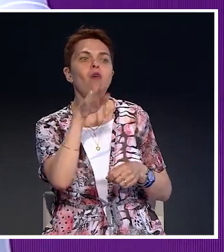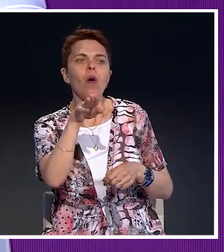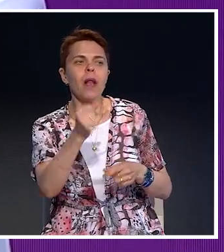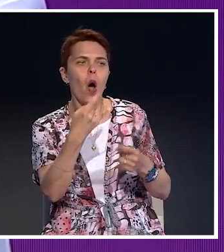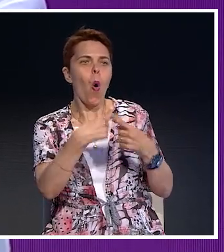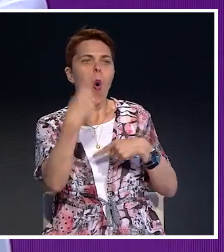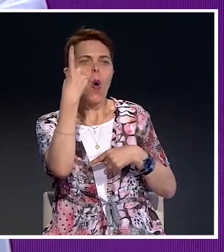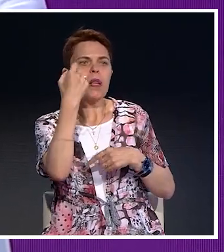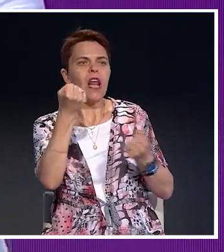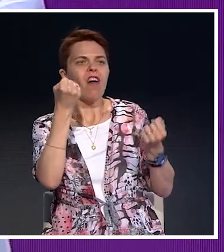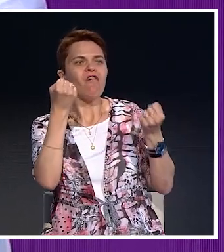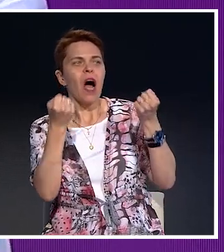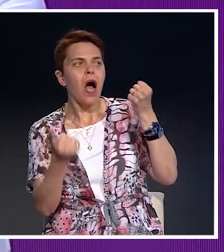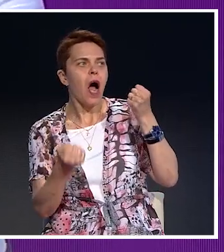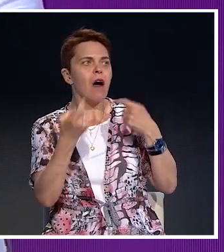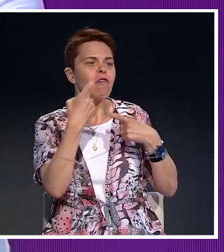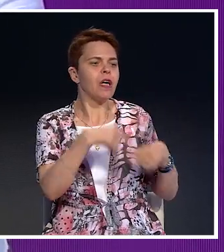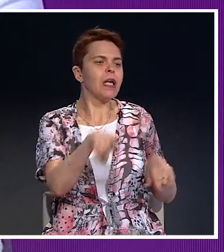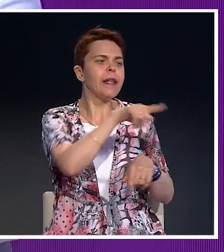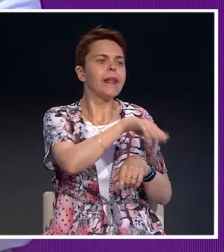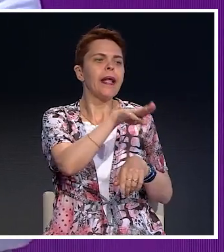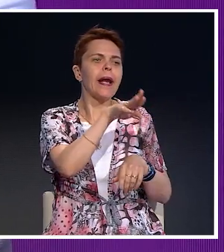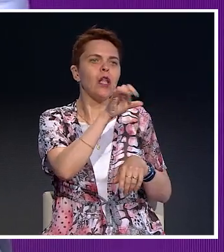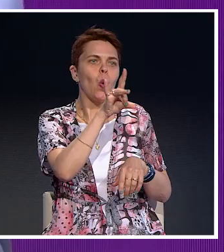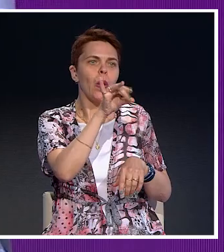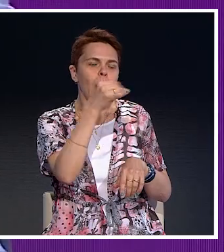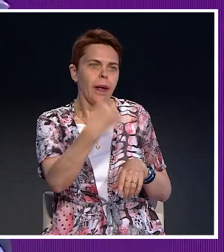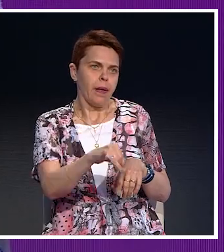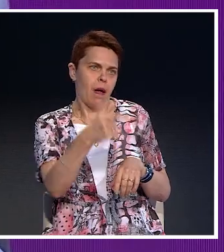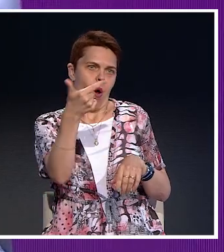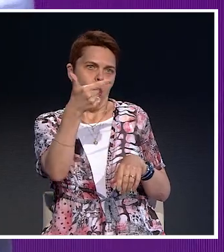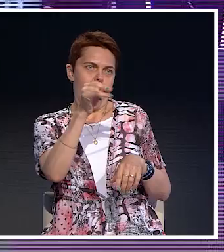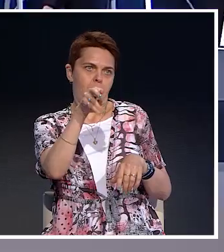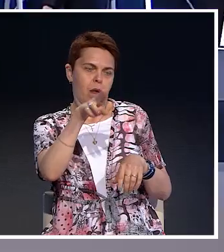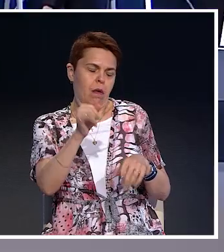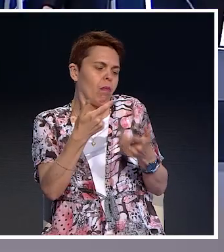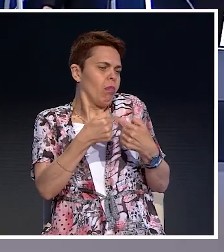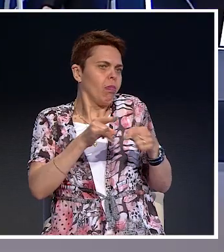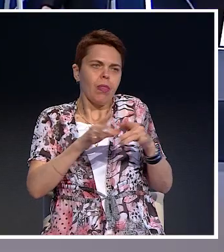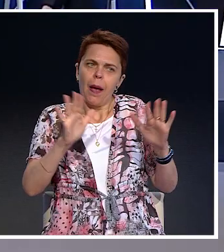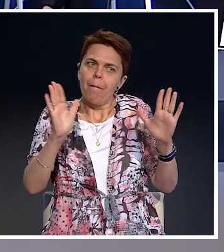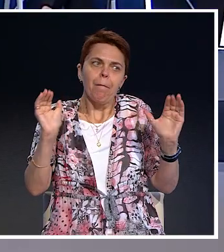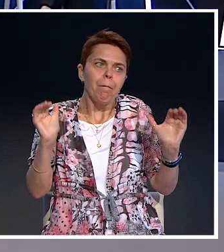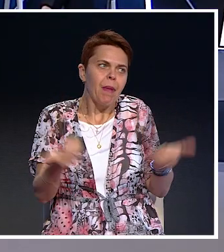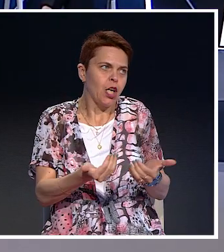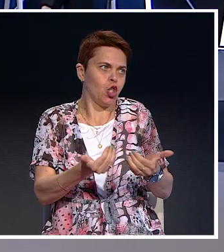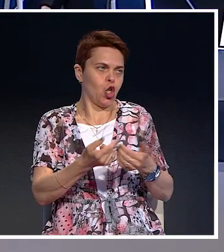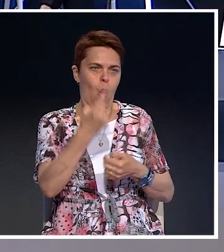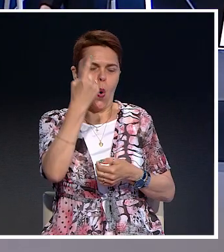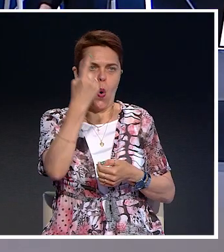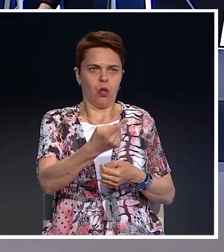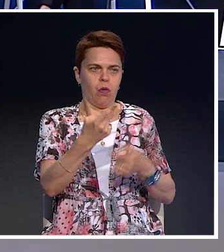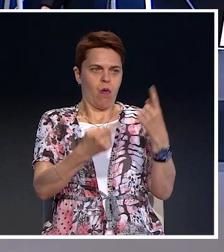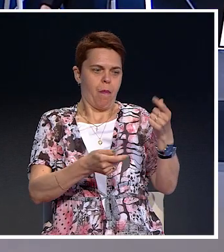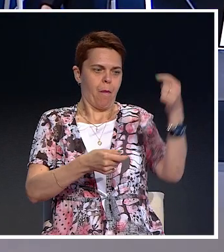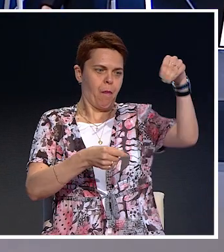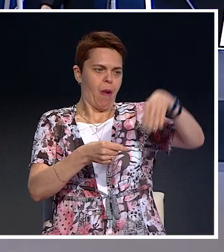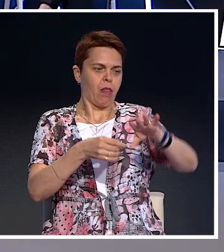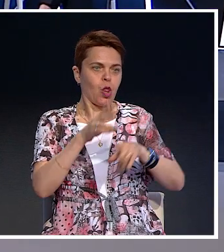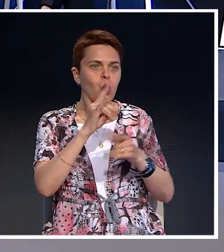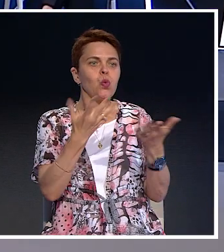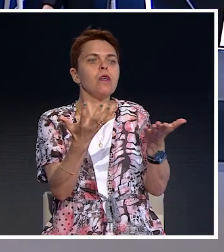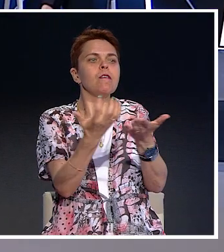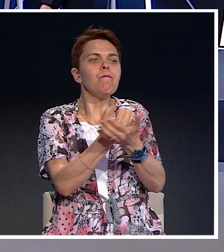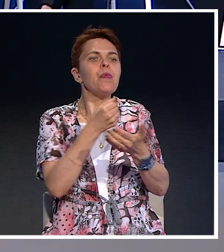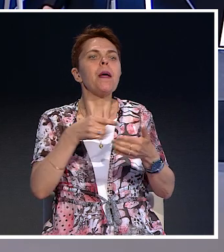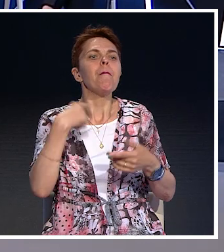вага одного мандату в територіальній громаді, і не менш ніж чверть від ваги одного мандату потрібно